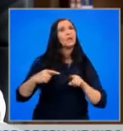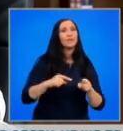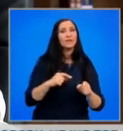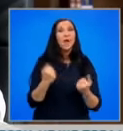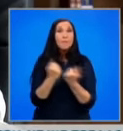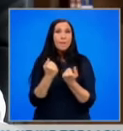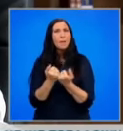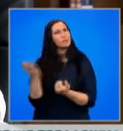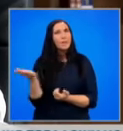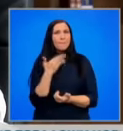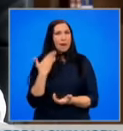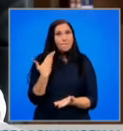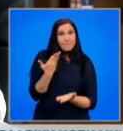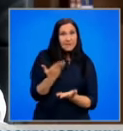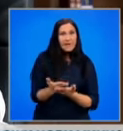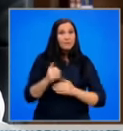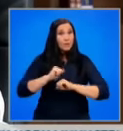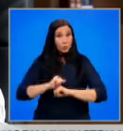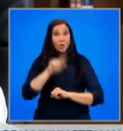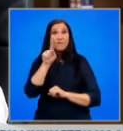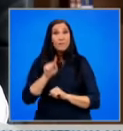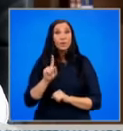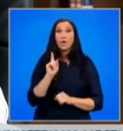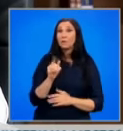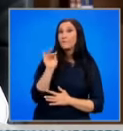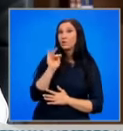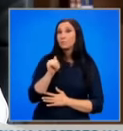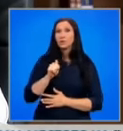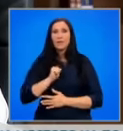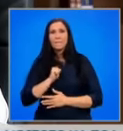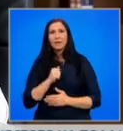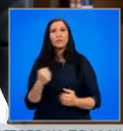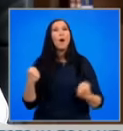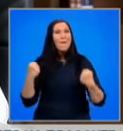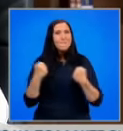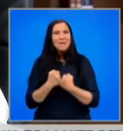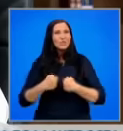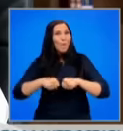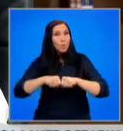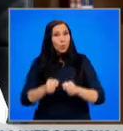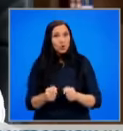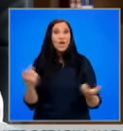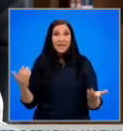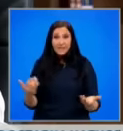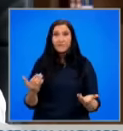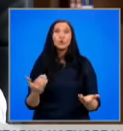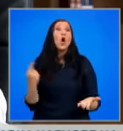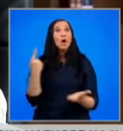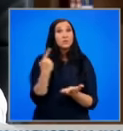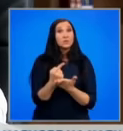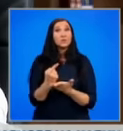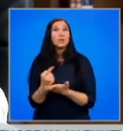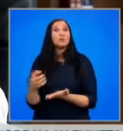били представители на бюрото. Въпросът е, че трябва да бъде запазено место происшествието, разбира се, задължение на органите